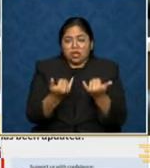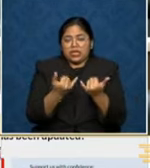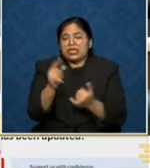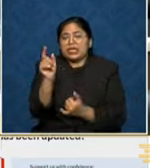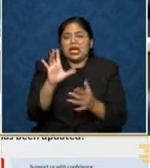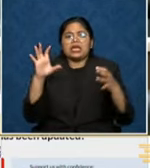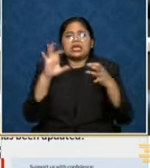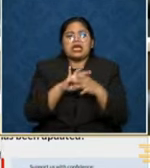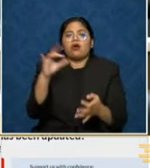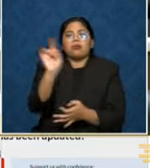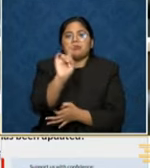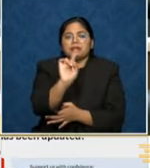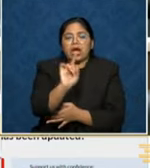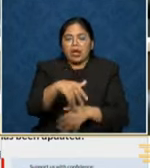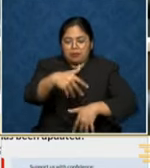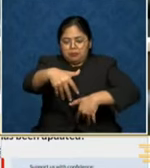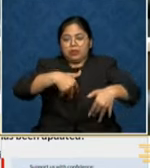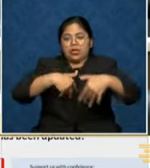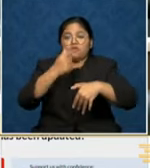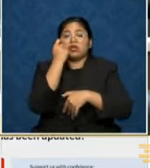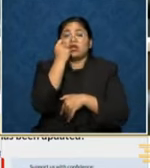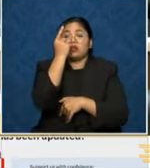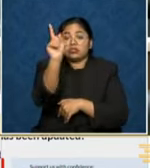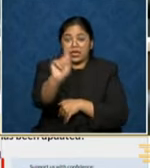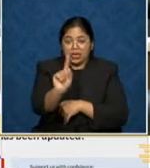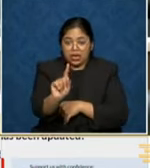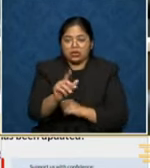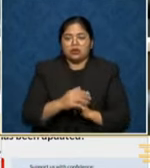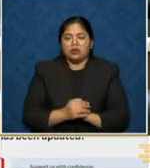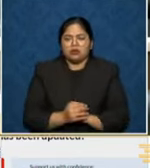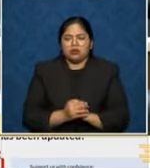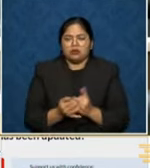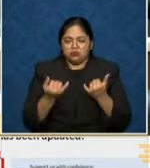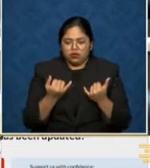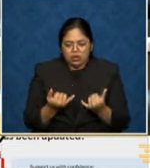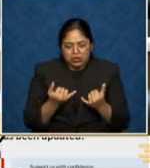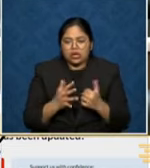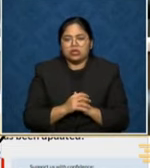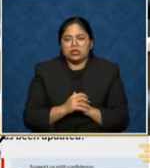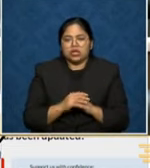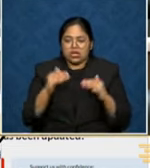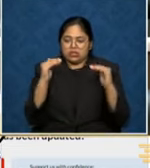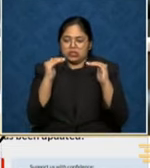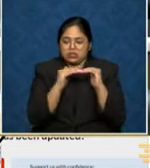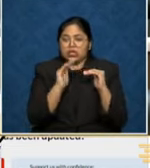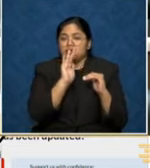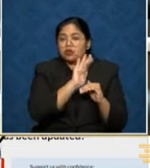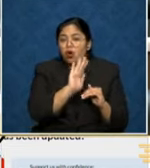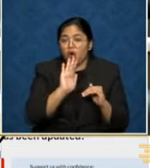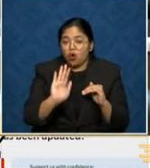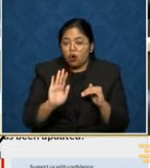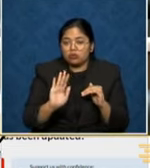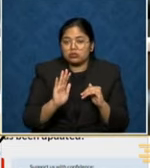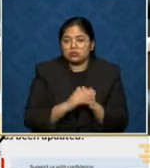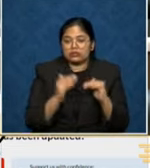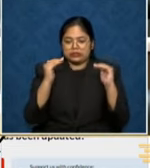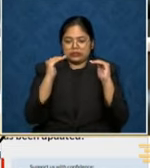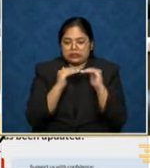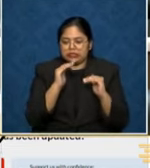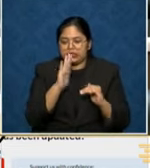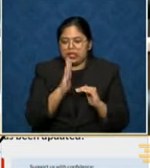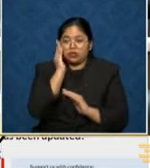ว่าให้ประชาชนเข้าใจว่าในขณะนี้ศักดิ์และสิทธิ์ในปัจจุบันนี้เป็นยังไงศักดิ์และสิทธิ์